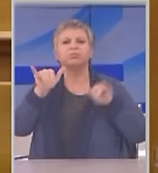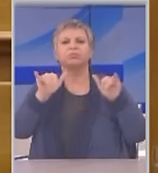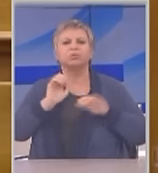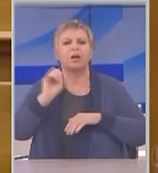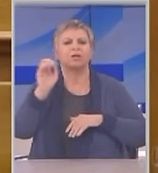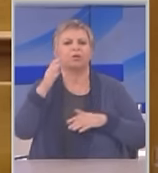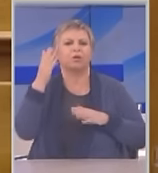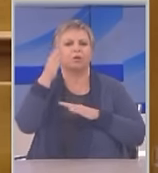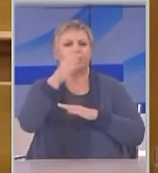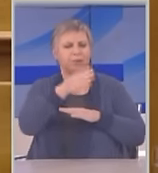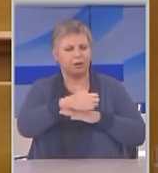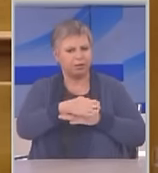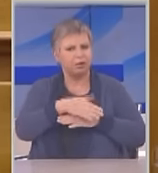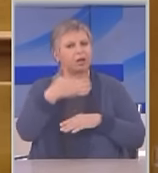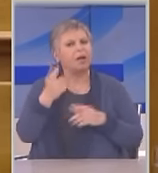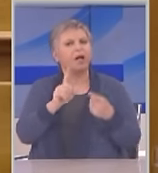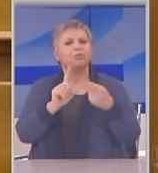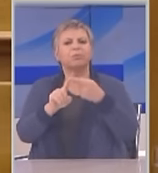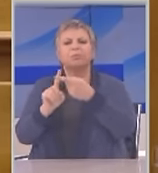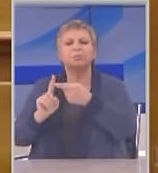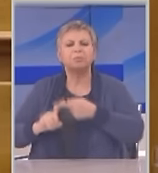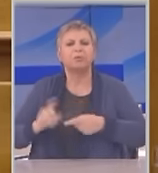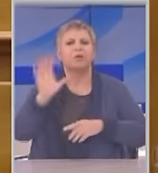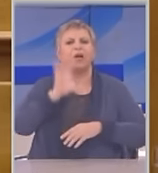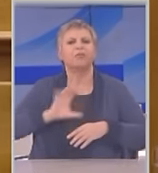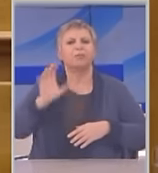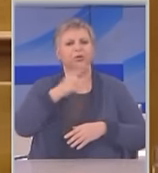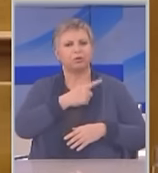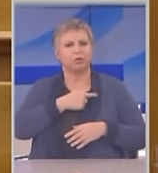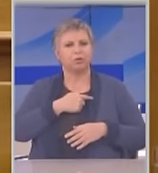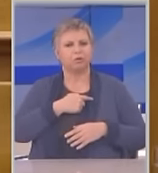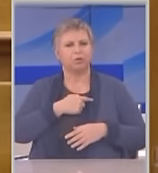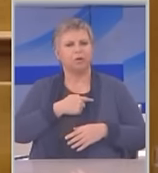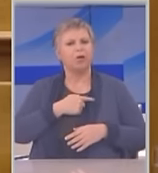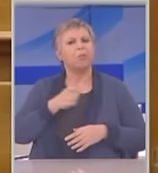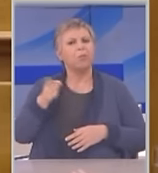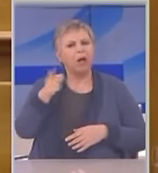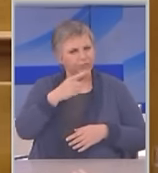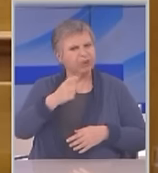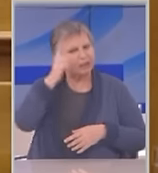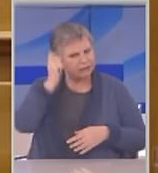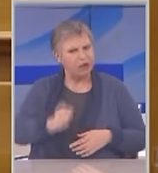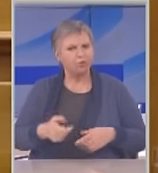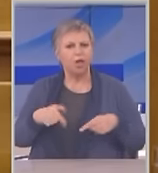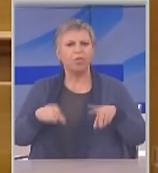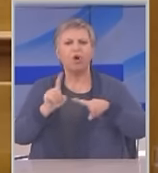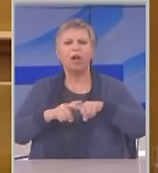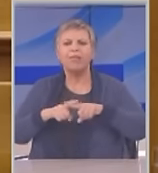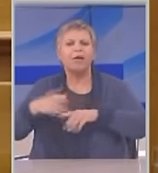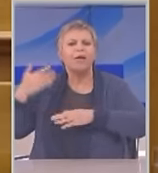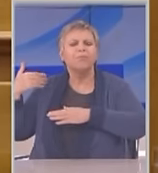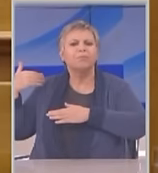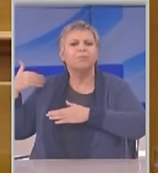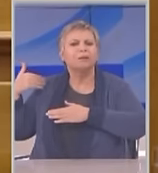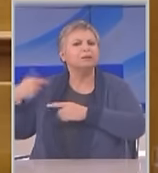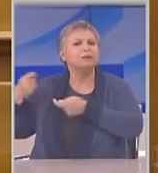συναντούν Ευρωπαίους ηγέτες ημί, οι οποίοι γνωρίζουν τι συνέβη τόσα χρόνια στην Ελλάδα. Γνωρίζουν. Έχουν εικόνα